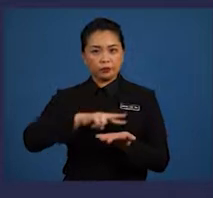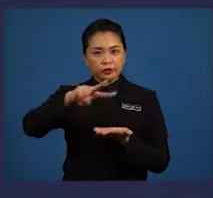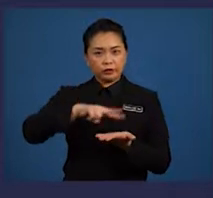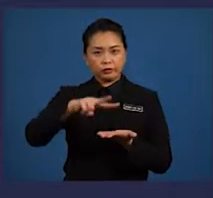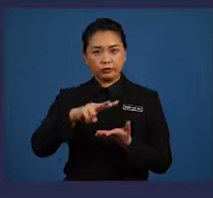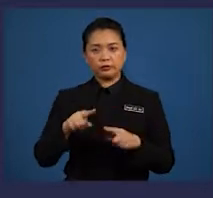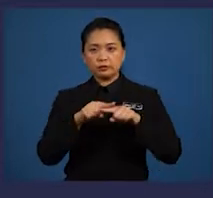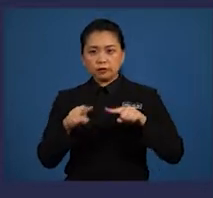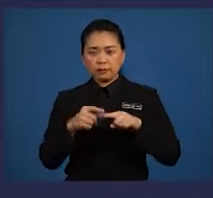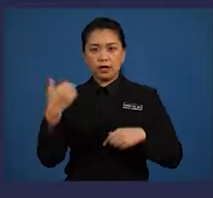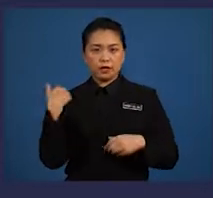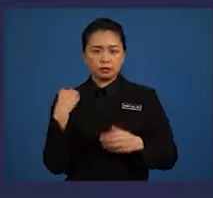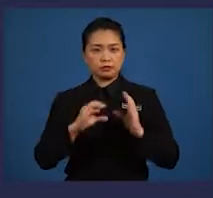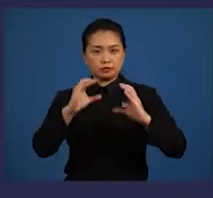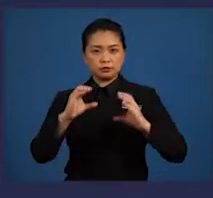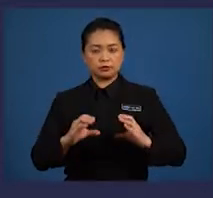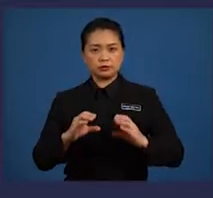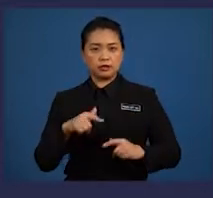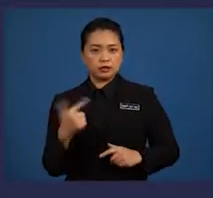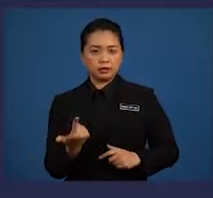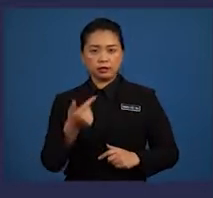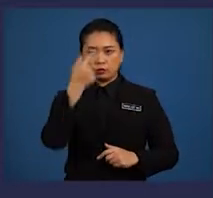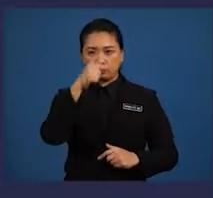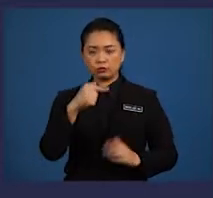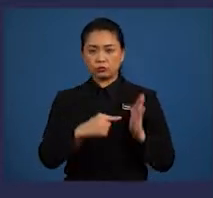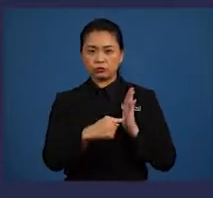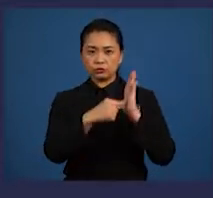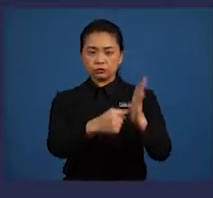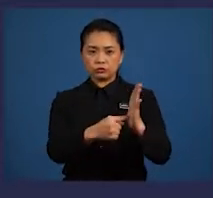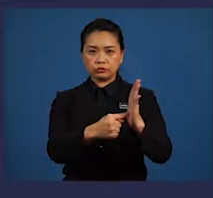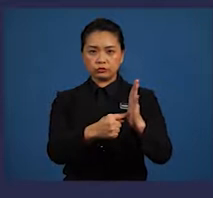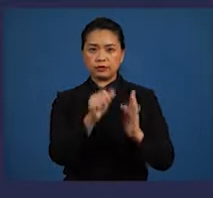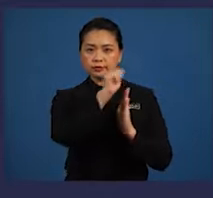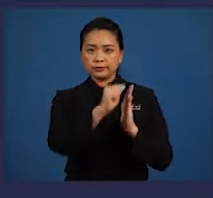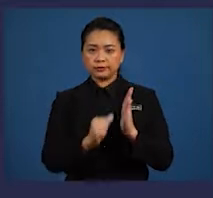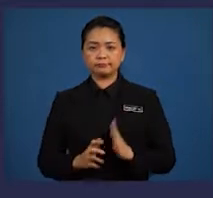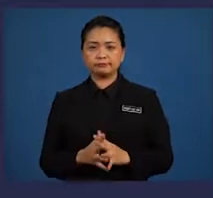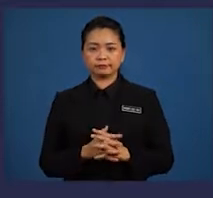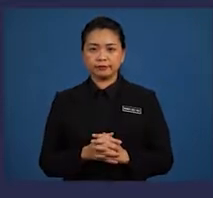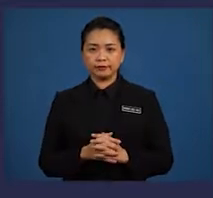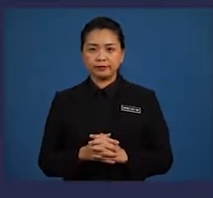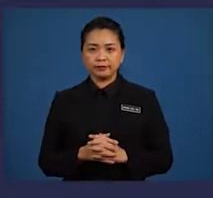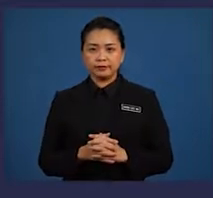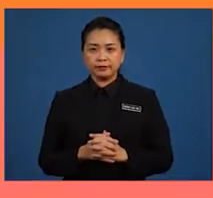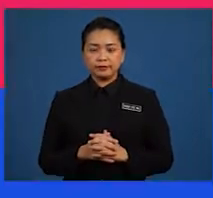namun juga terdapat cara-cara lain untuk mempersembahkan karya animasi